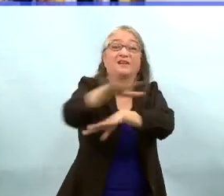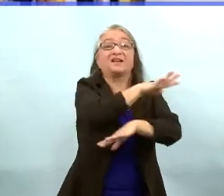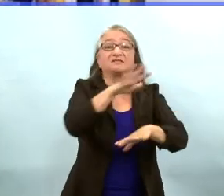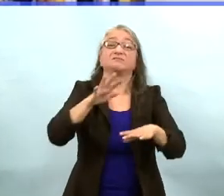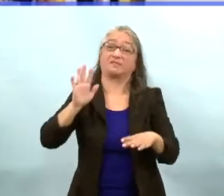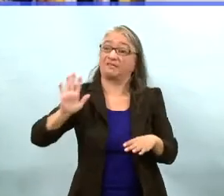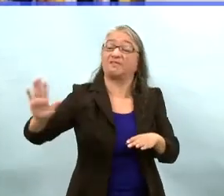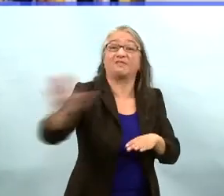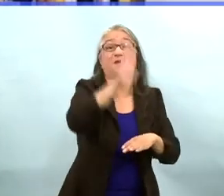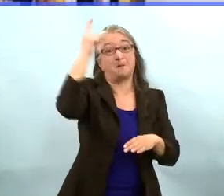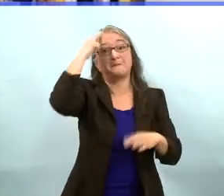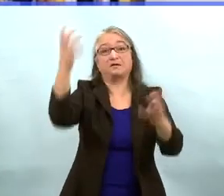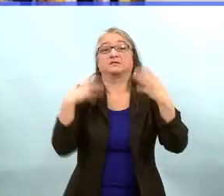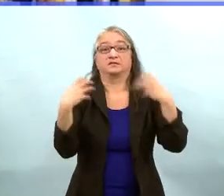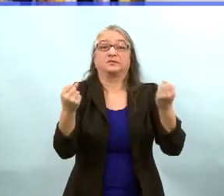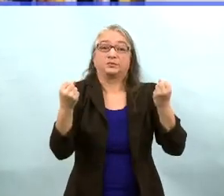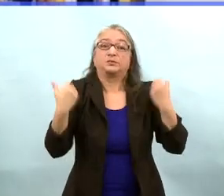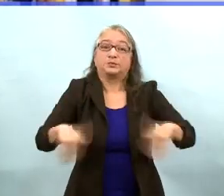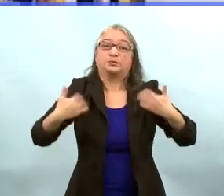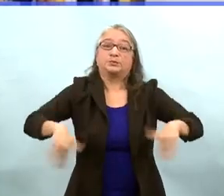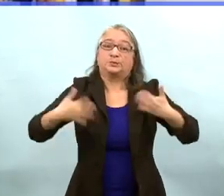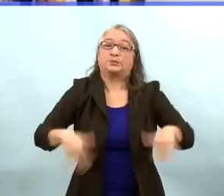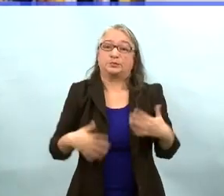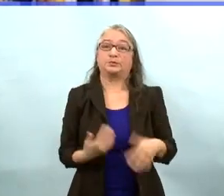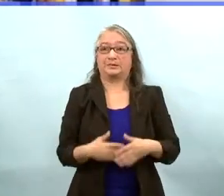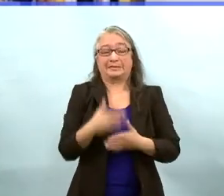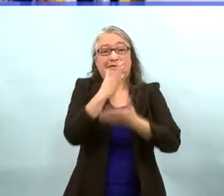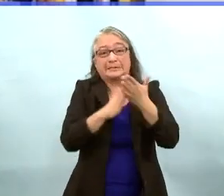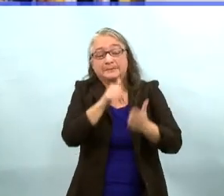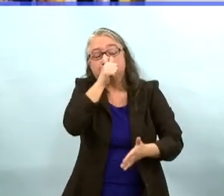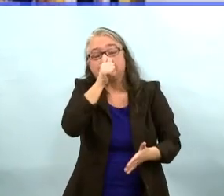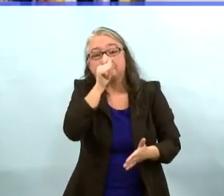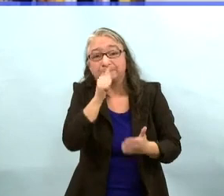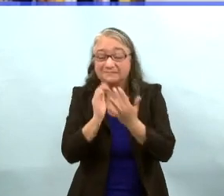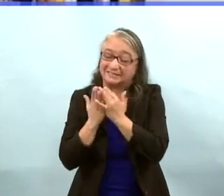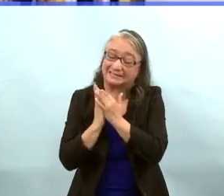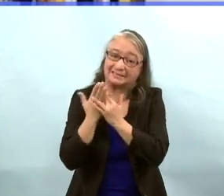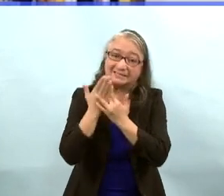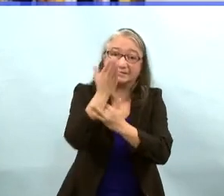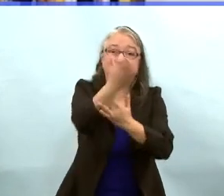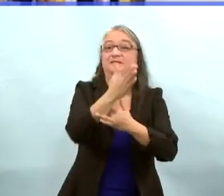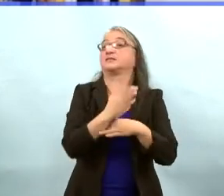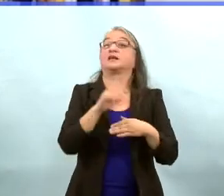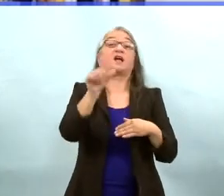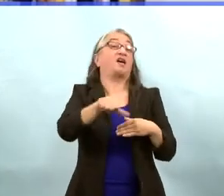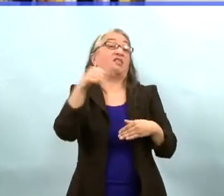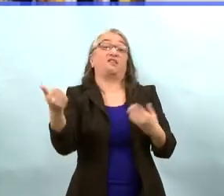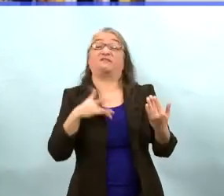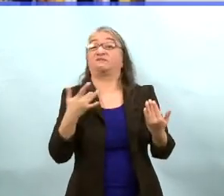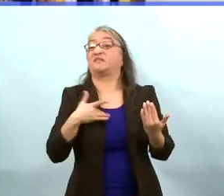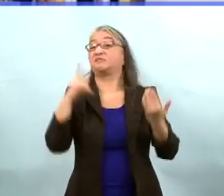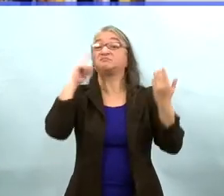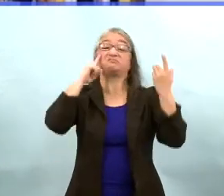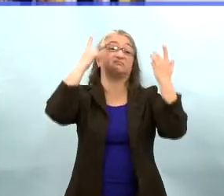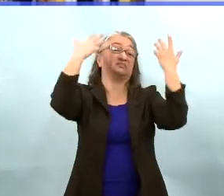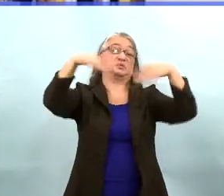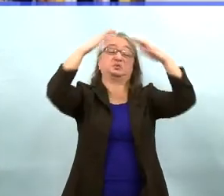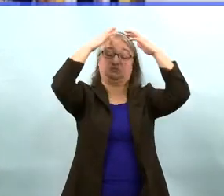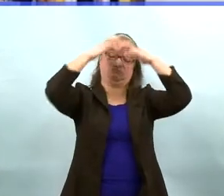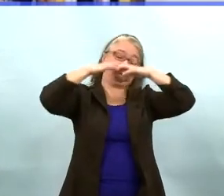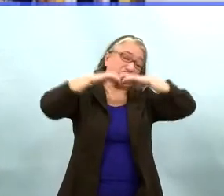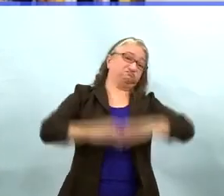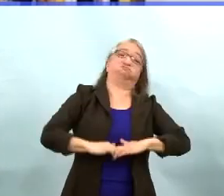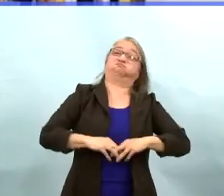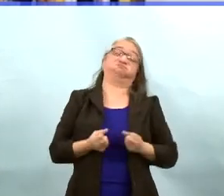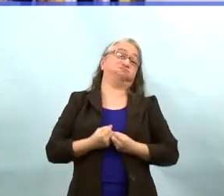chez certaines personnes que d'autres. Et une très grande partie de cette campagne d'immunisation, c'est de s'assurer que les communautés racialisées et